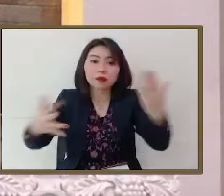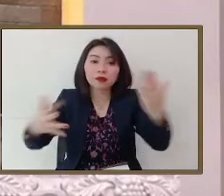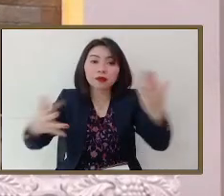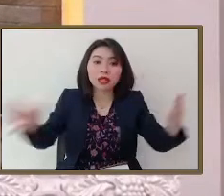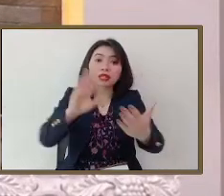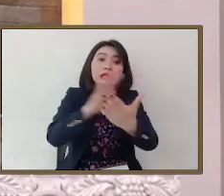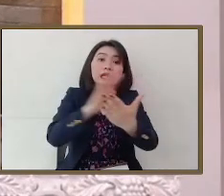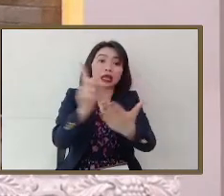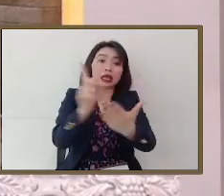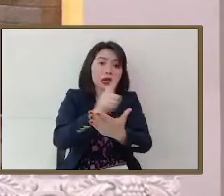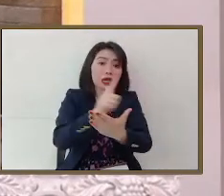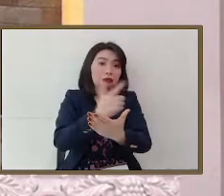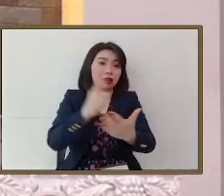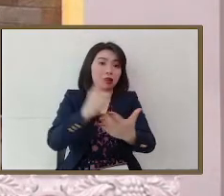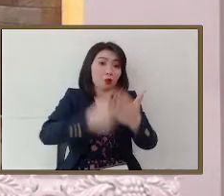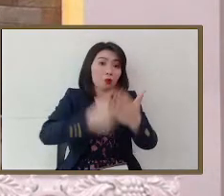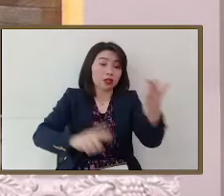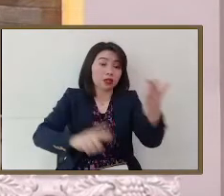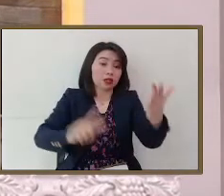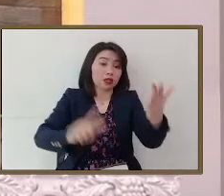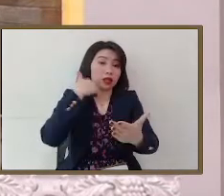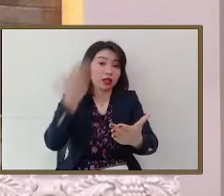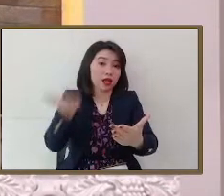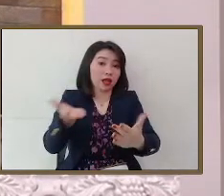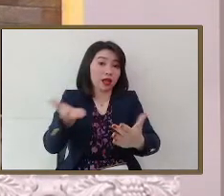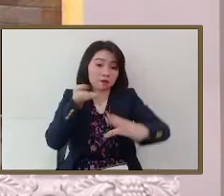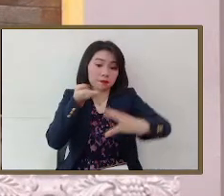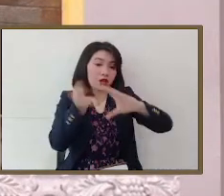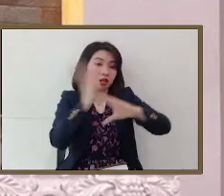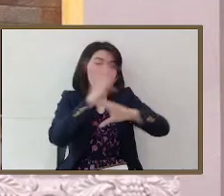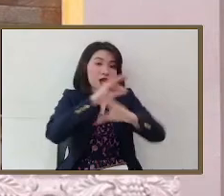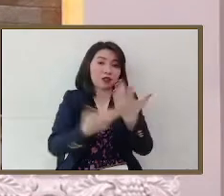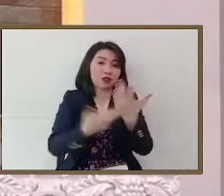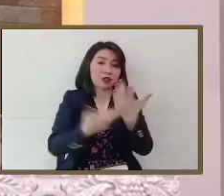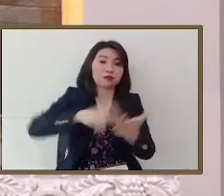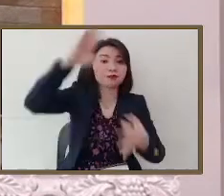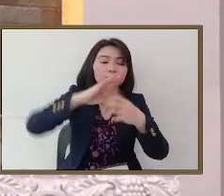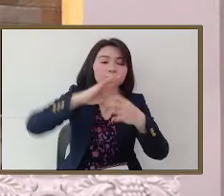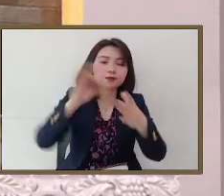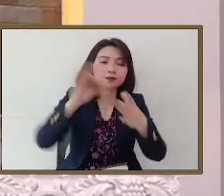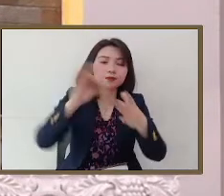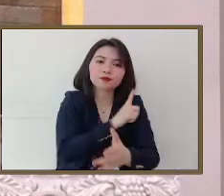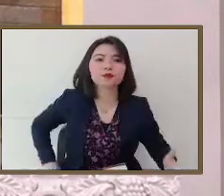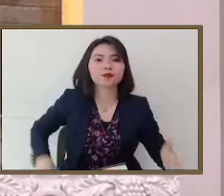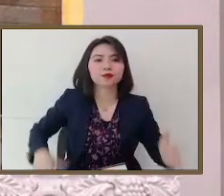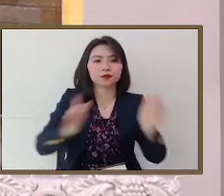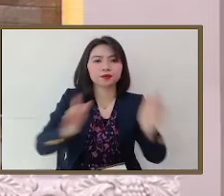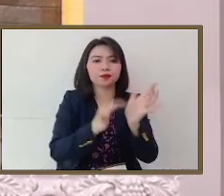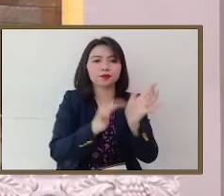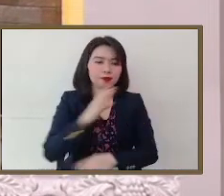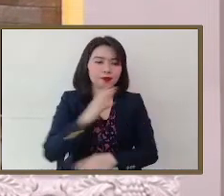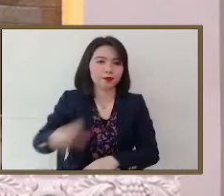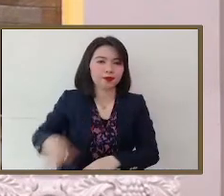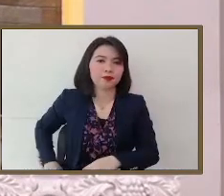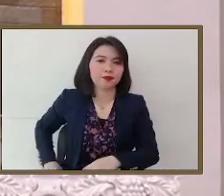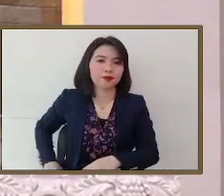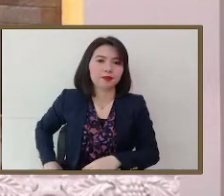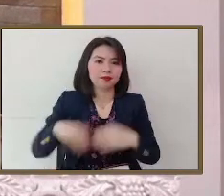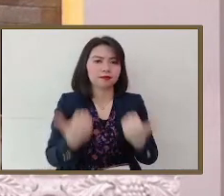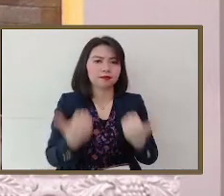what is the gospel? Death, burial, and the resurrection of the Lord Jesus Christ. Now listen to me